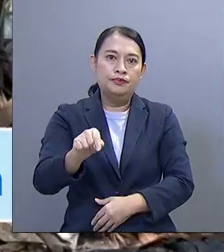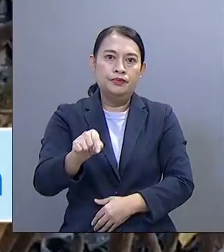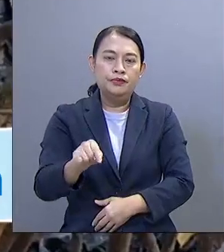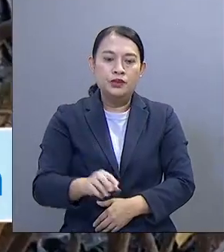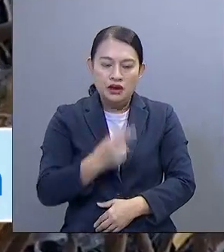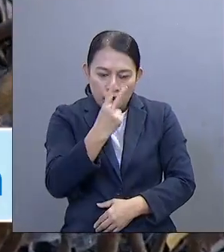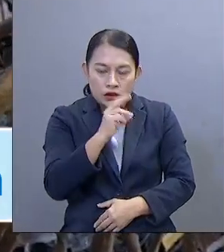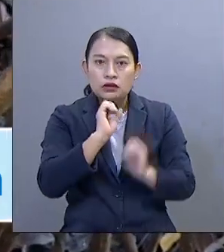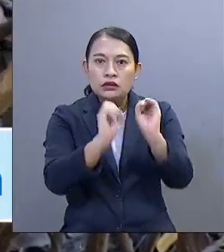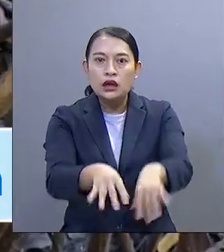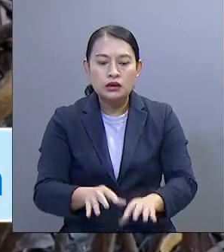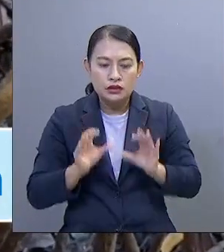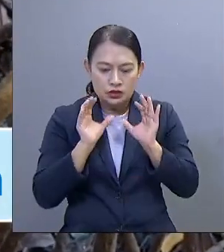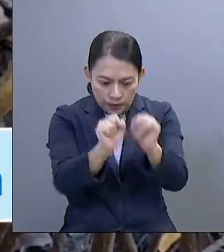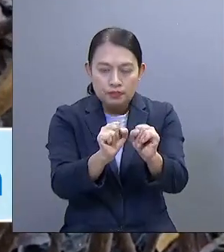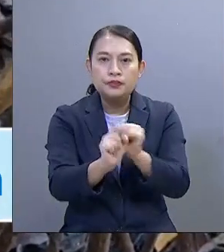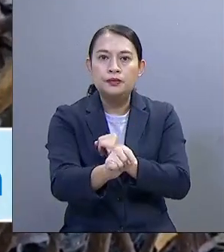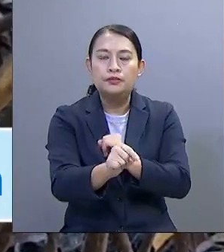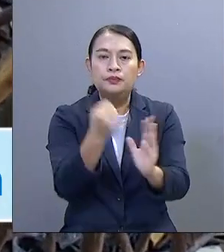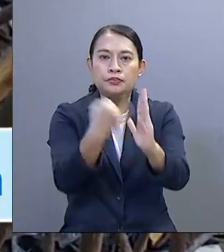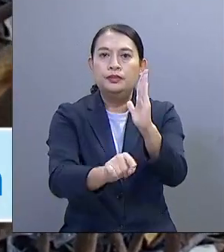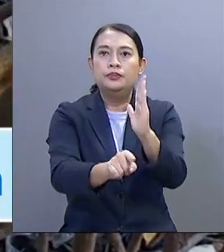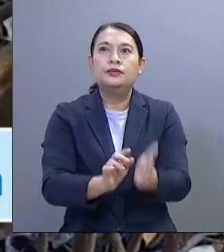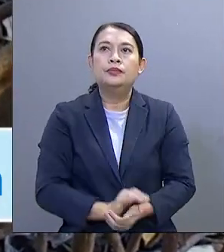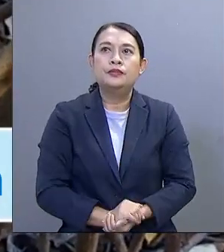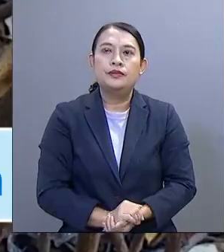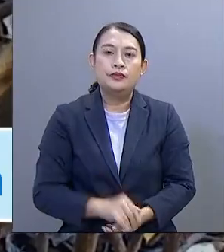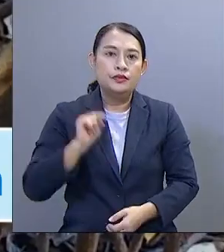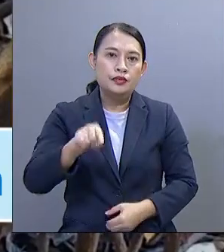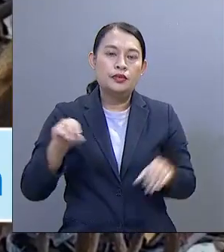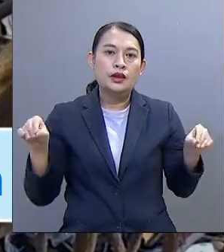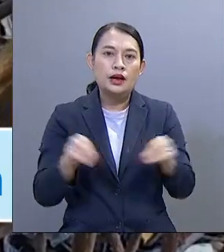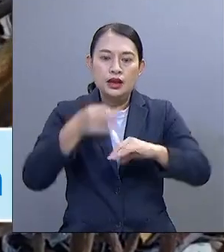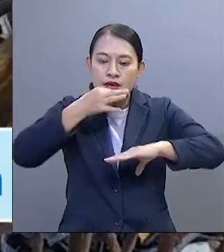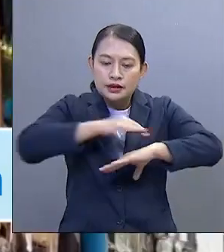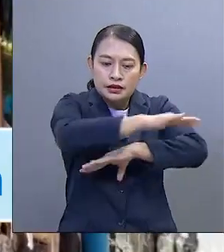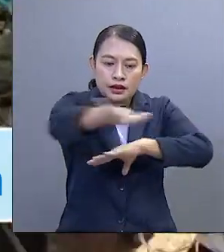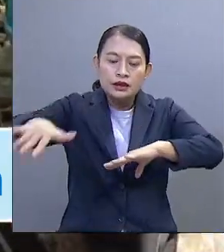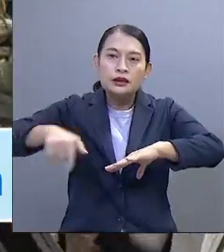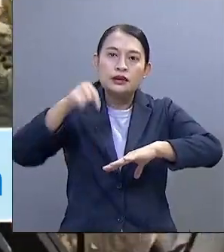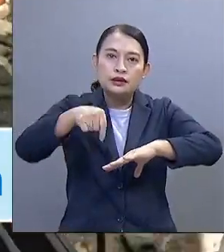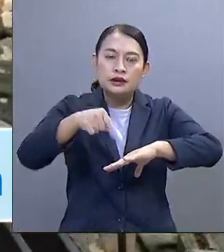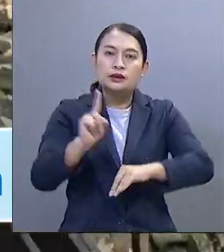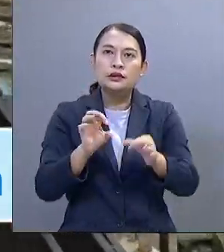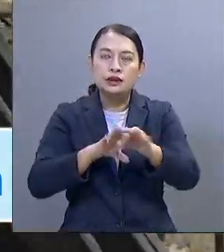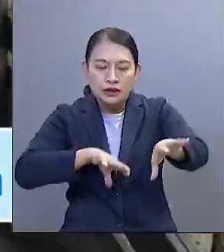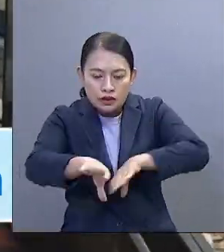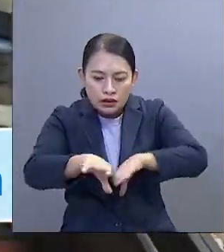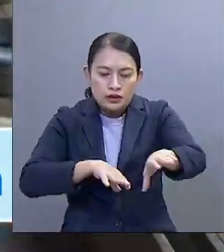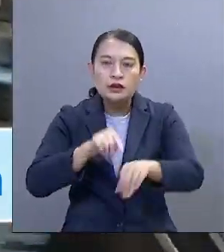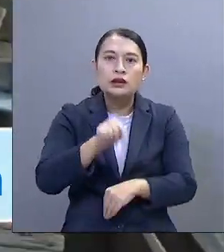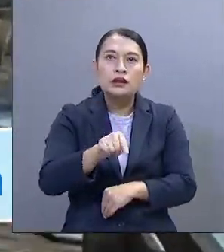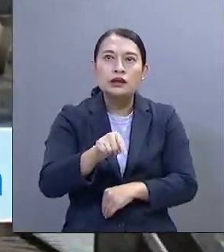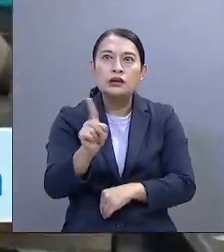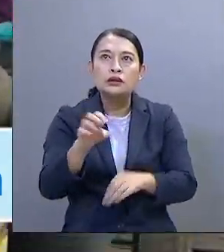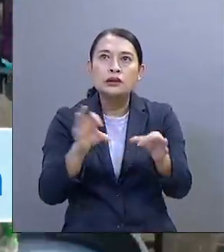จับทันทีเลยนะคะนี่ค่ะ ส่นกรณีพ้ทติดกัชายฝั่ง ก็ต้องไปดูเรื่องการจัดวางบูมดั